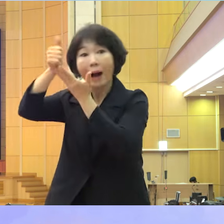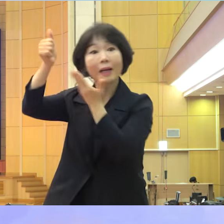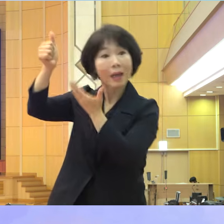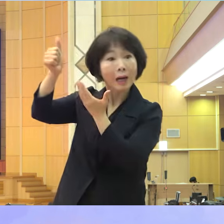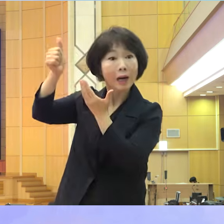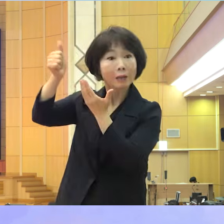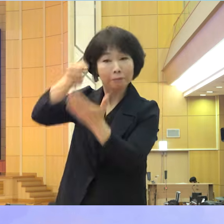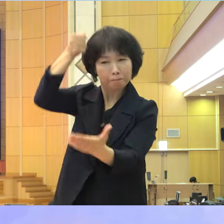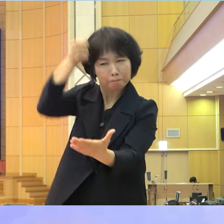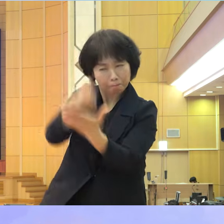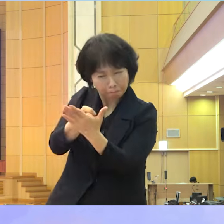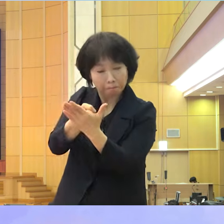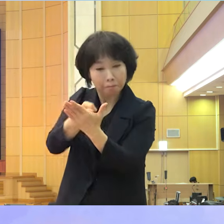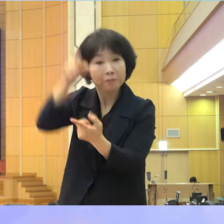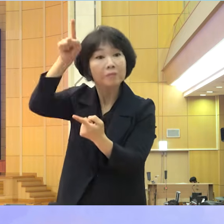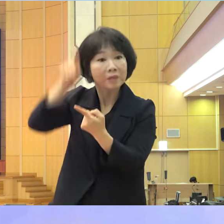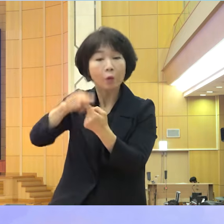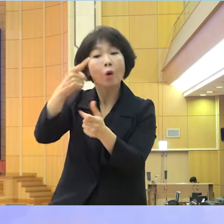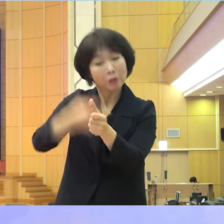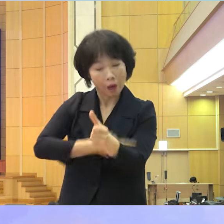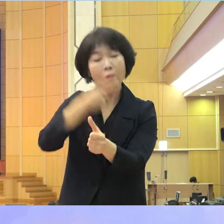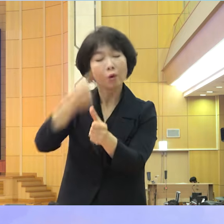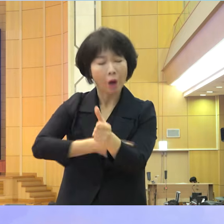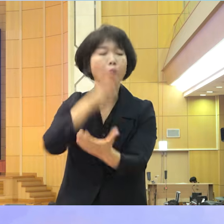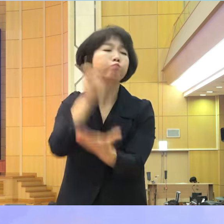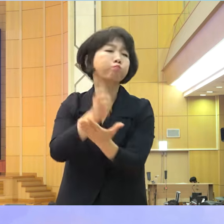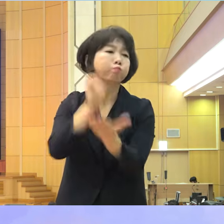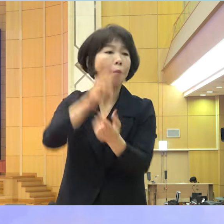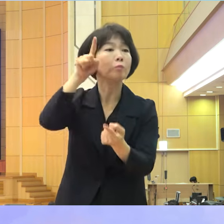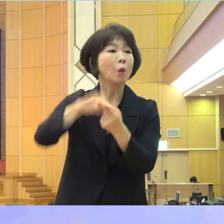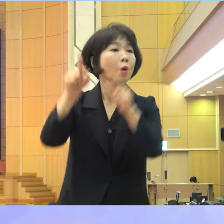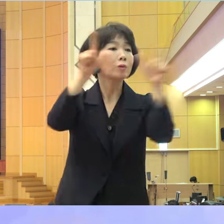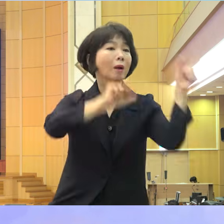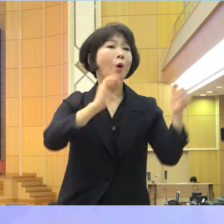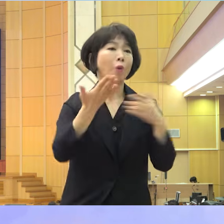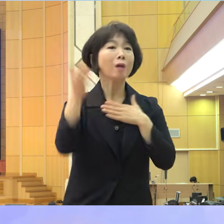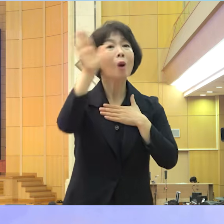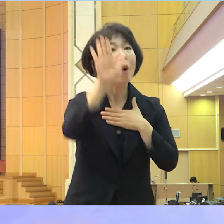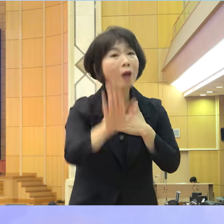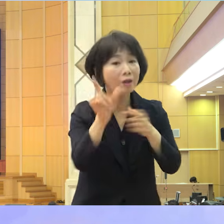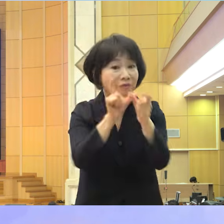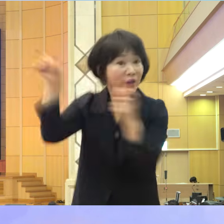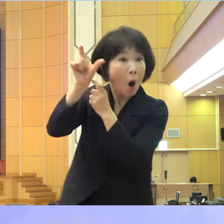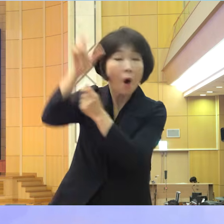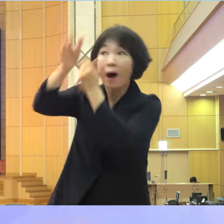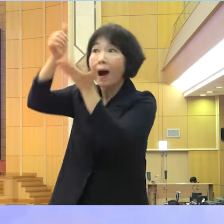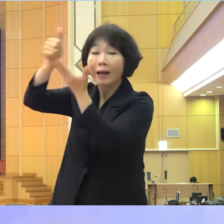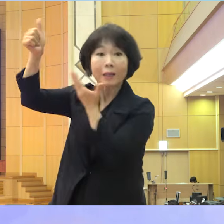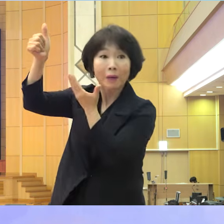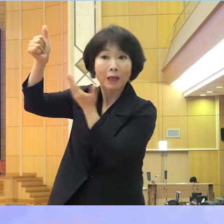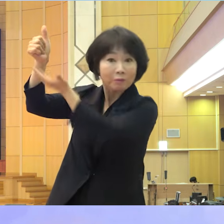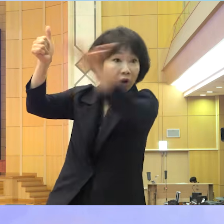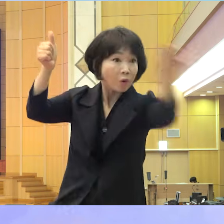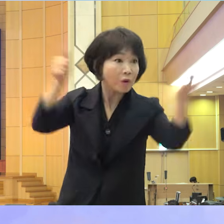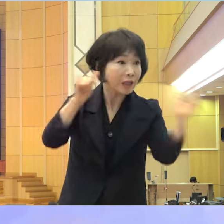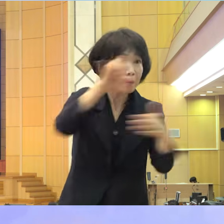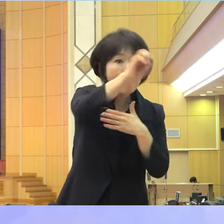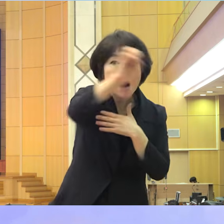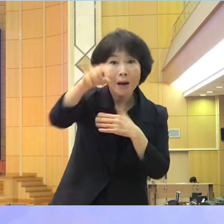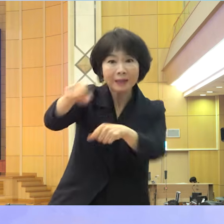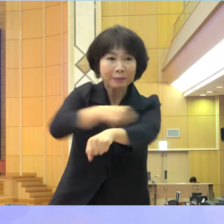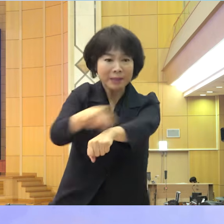하나님이 정해놓은 자연의 법칙대로도 살아야 되겠지만, 하나님께서 우리